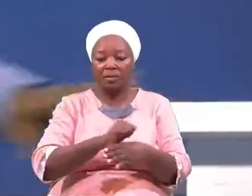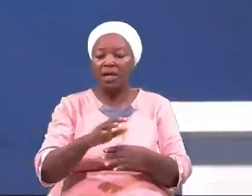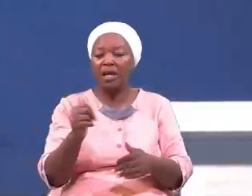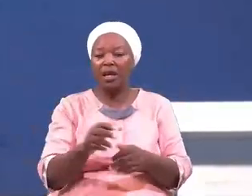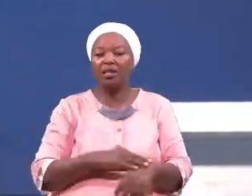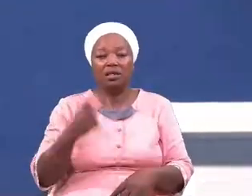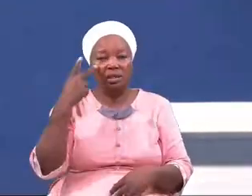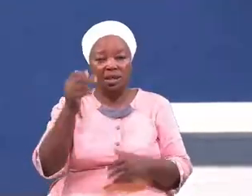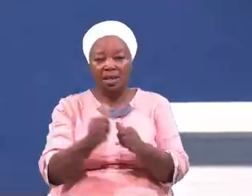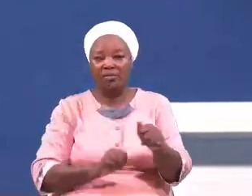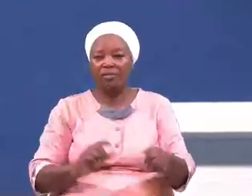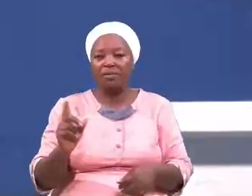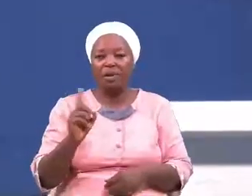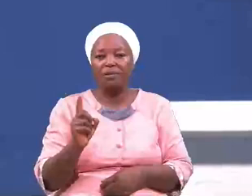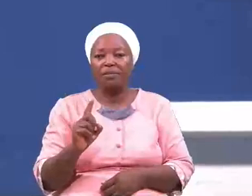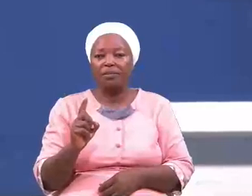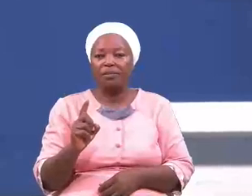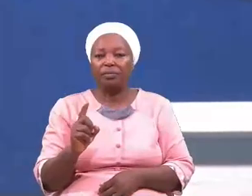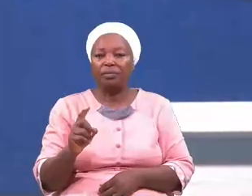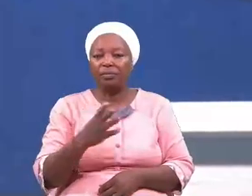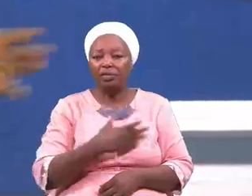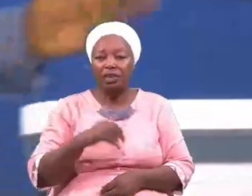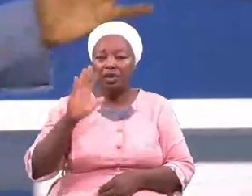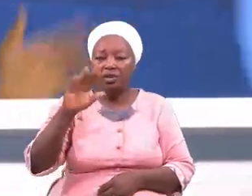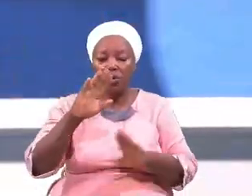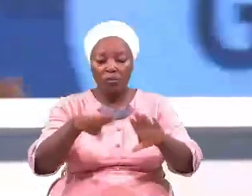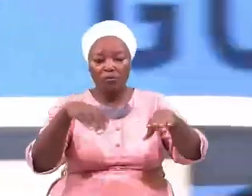Votre sainteté sera pratique et évidente.